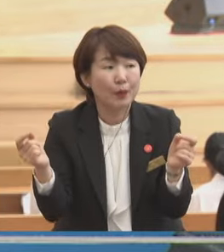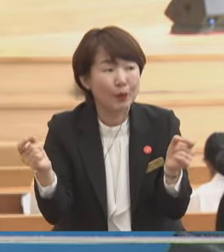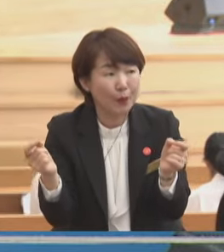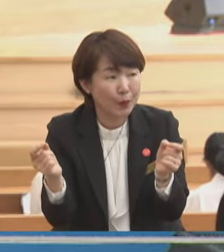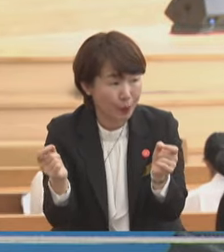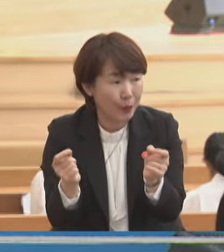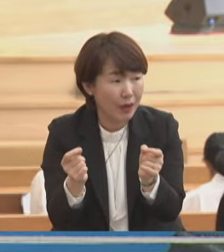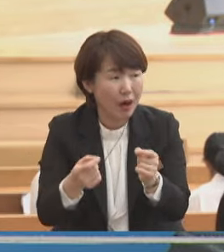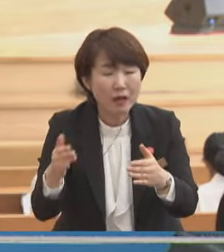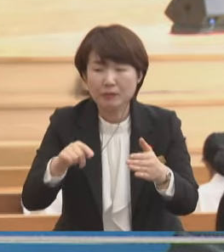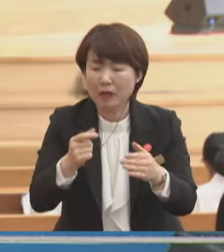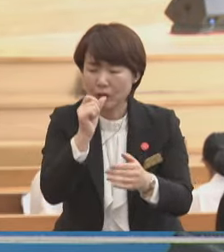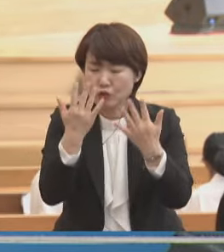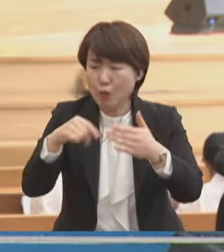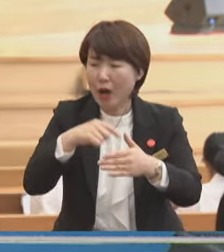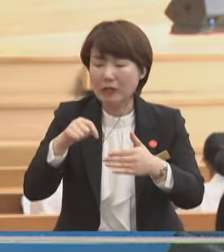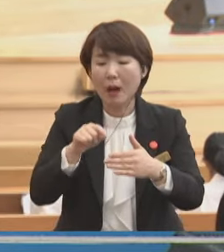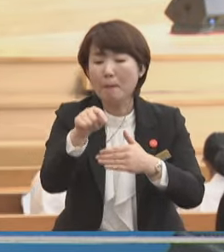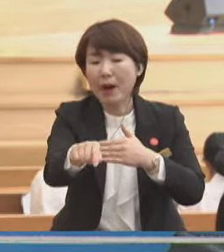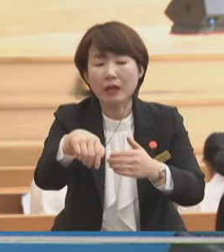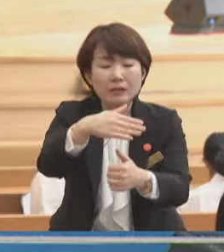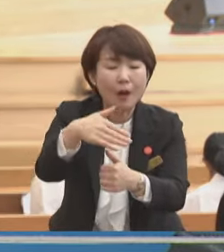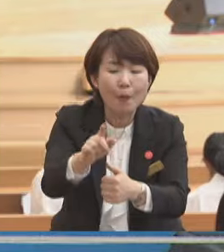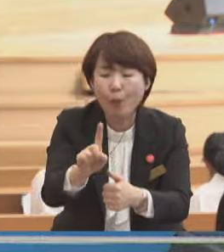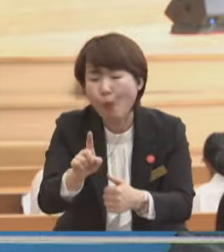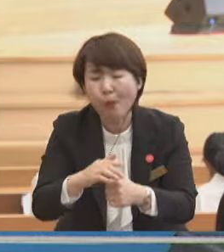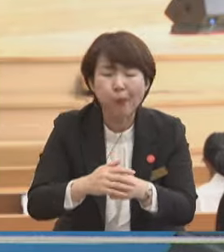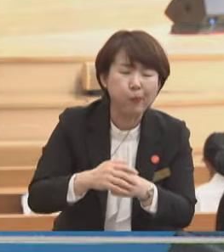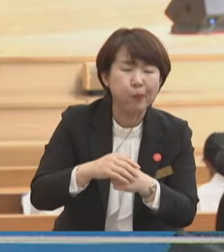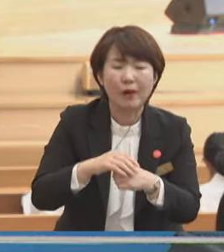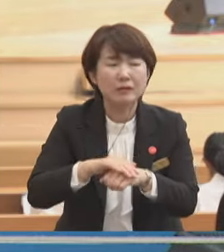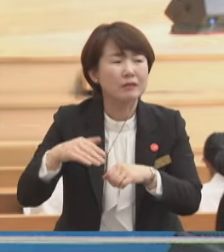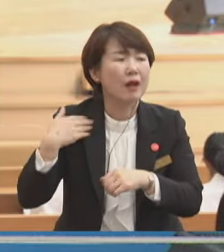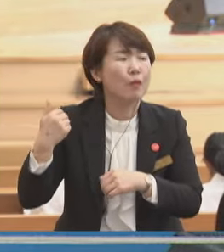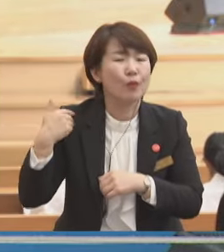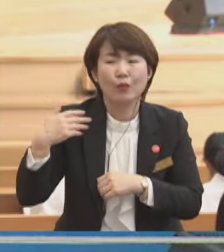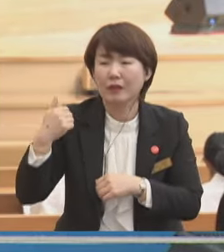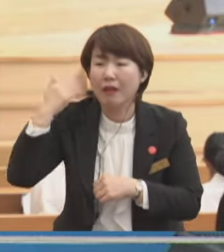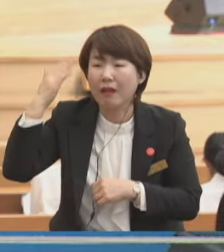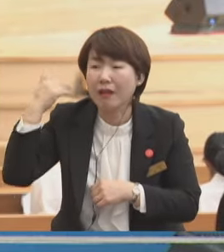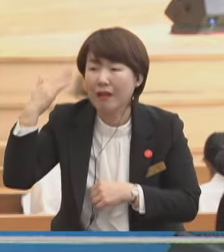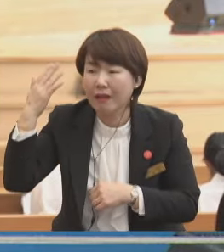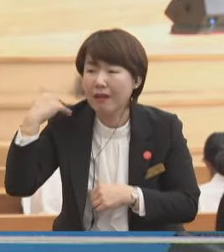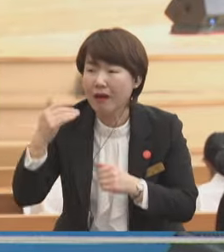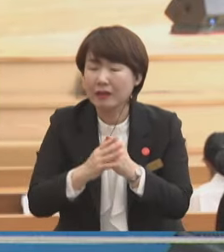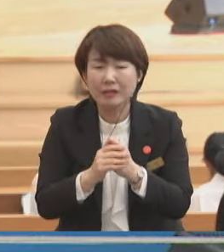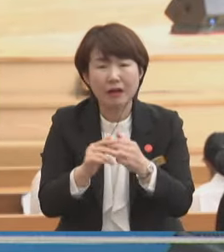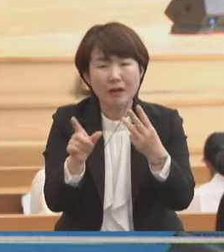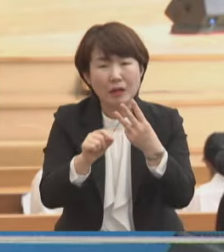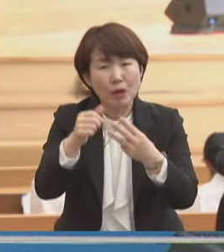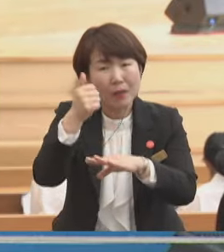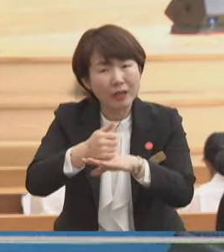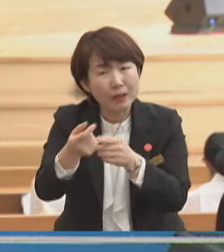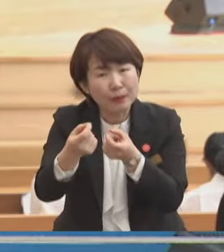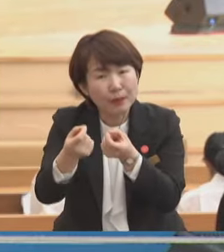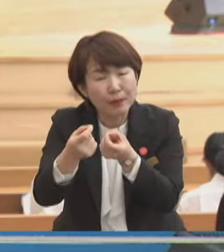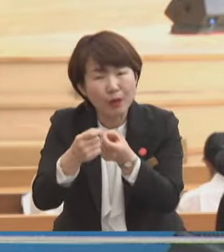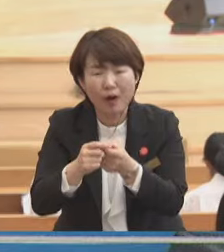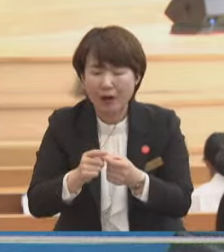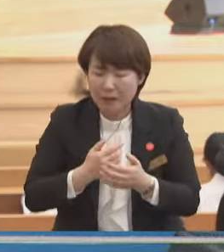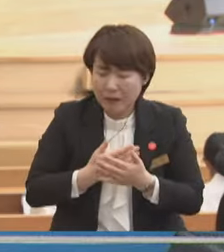수영수 안에는 저 밖에 지금 상황이 어떠한지가 안으로 안 들어오잖아요 이제 날짜는 다가오는데 점점